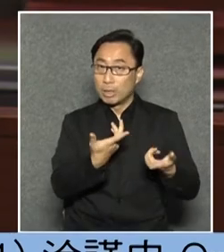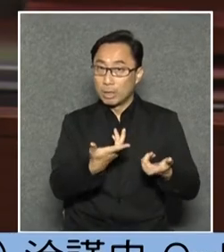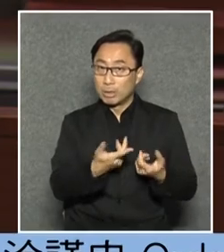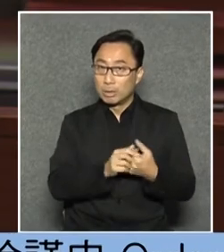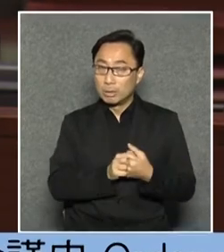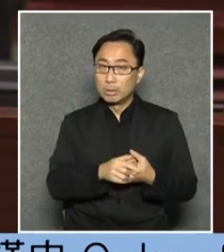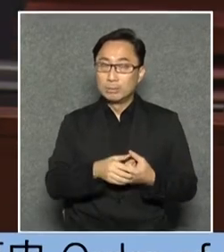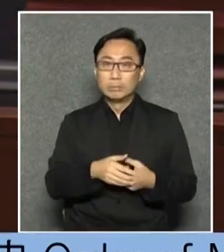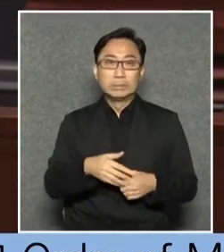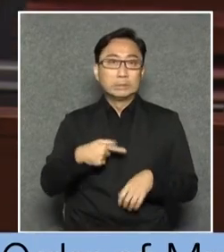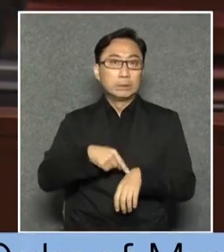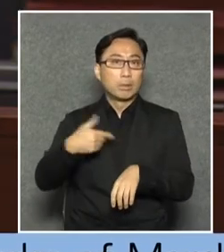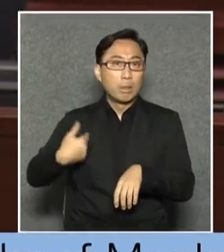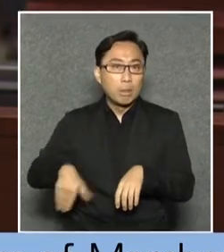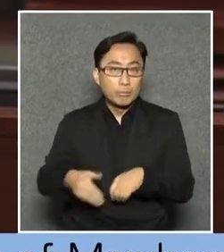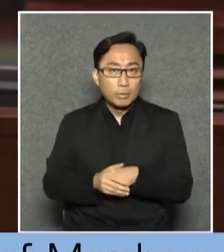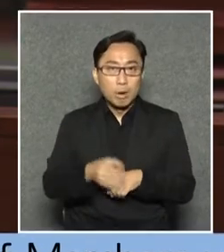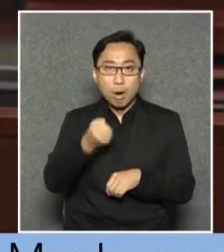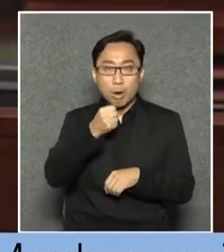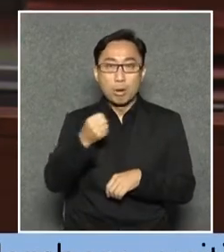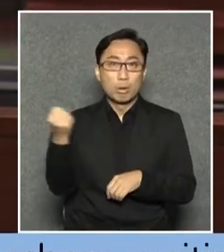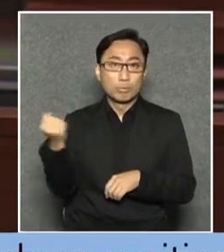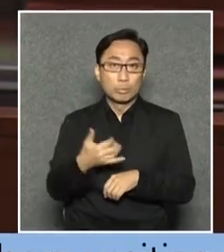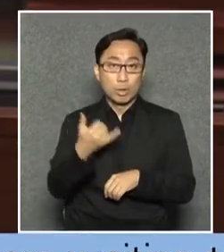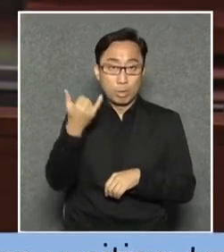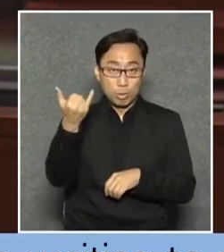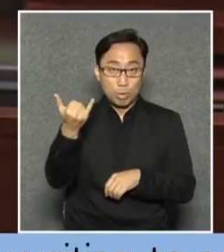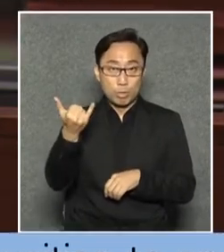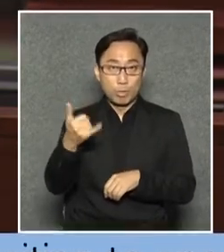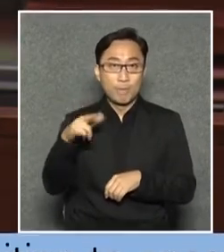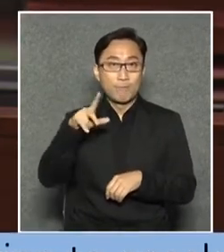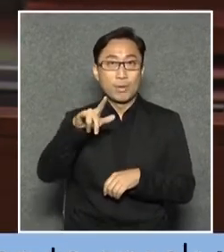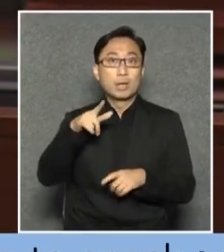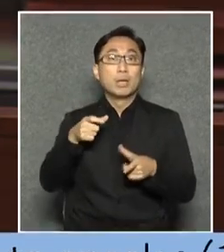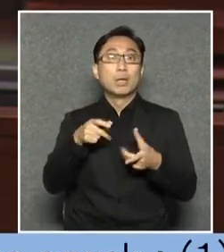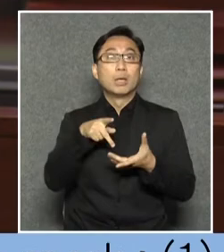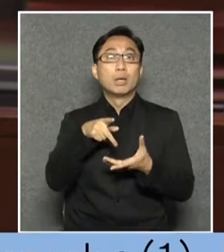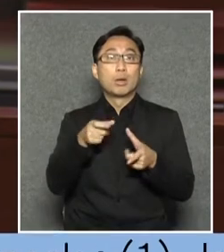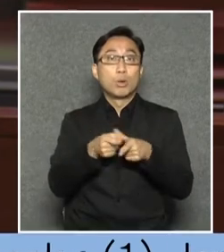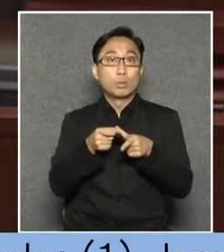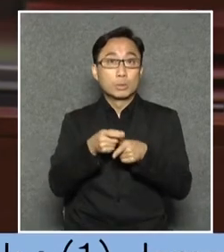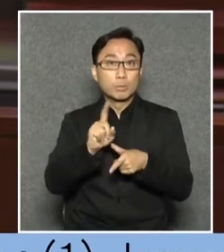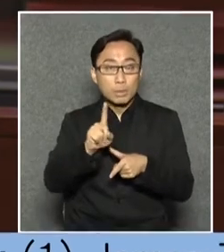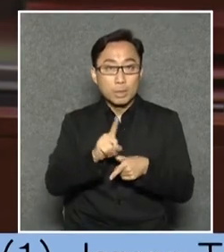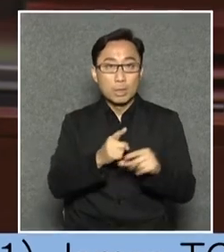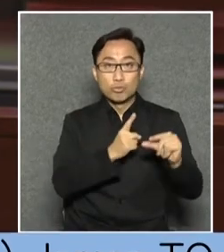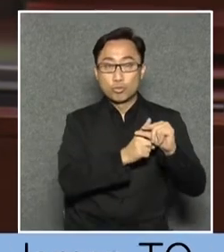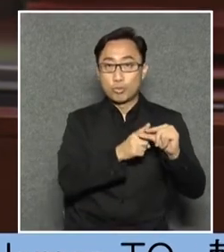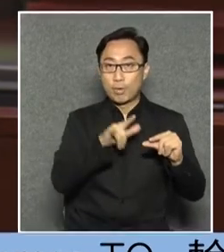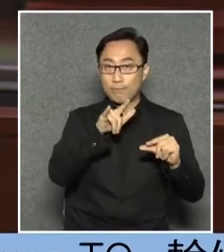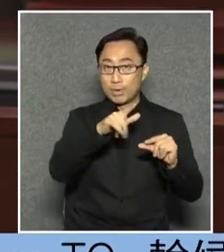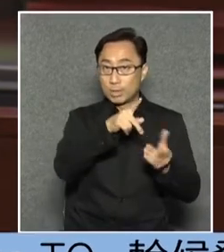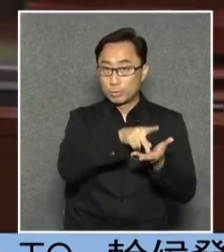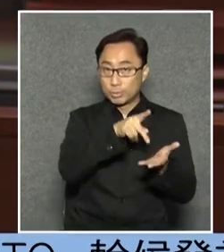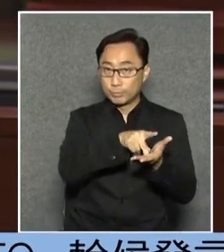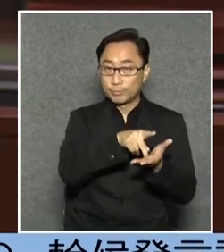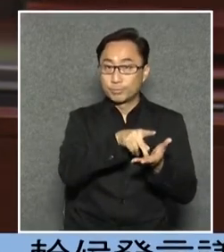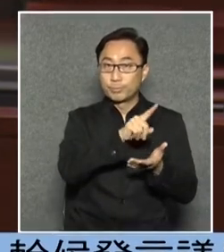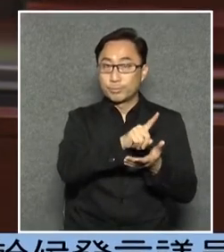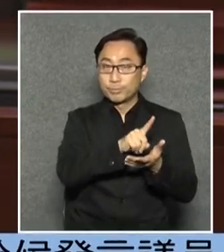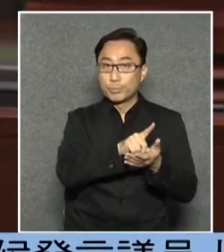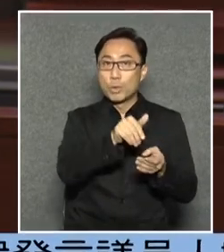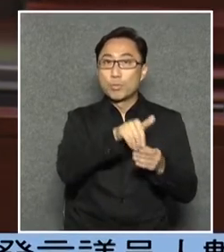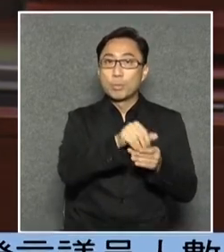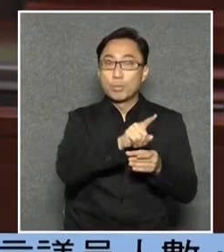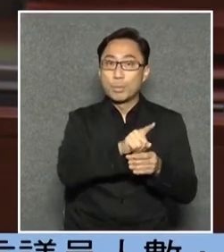嘢係做呢個飛機租賃嘅，第一間叫中國飛機租賃，主要股東係中國光